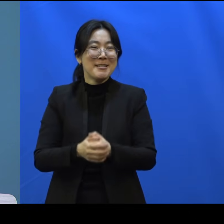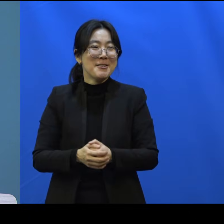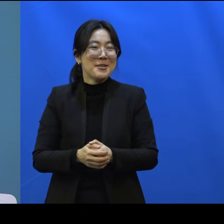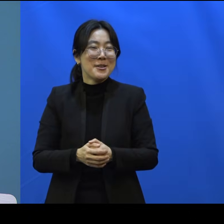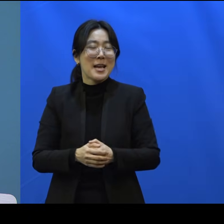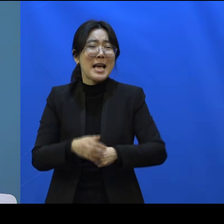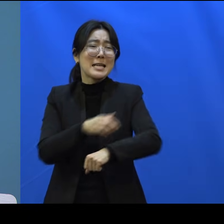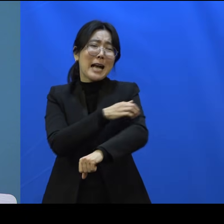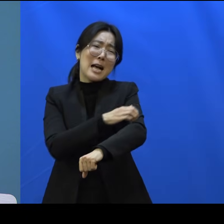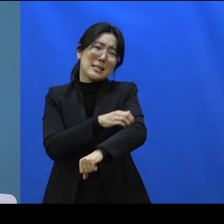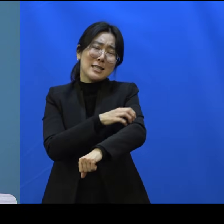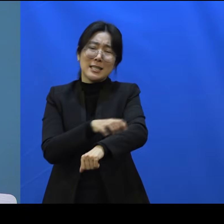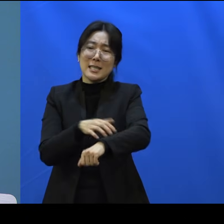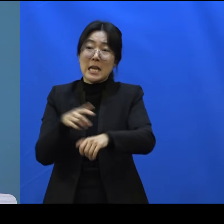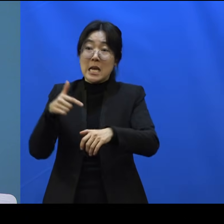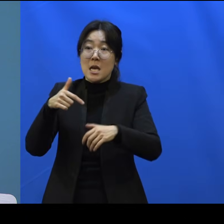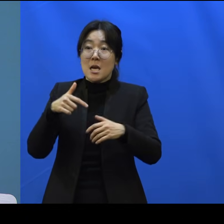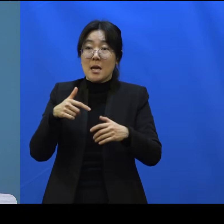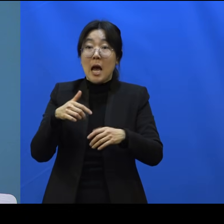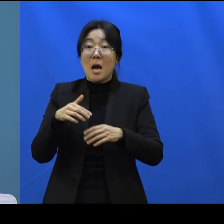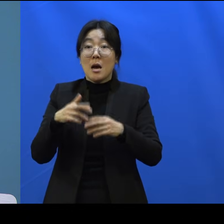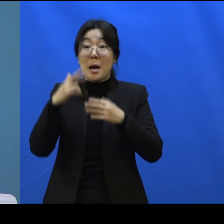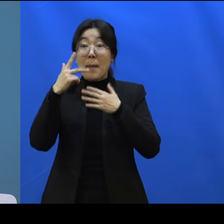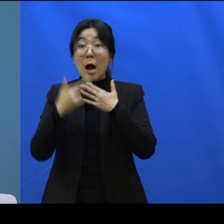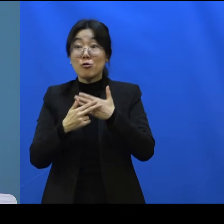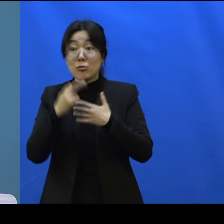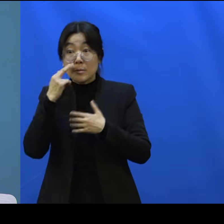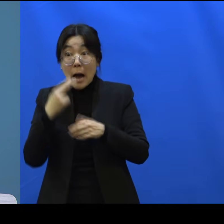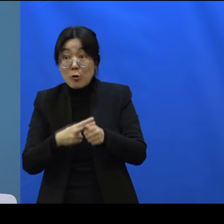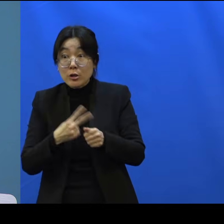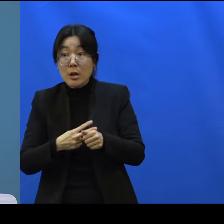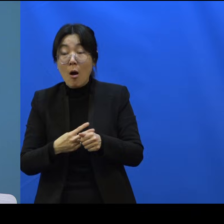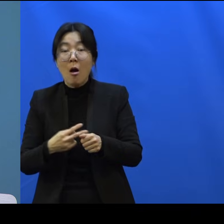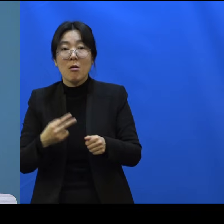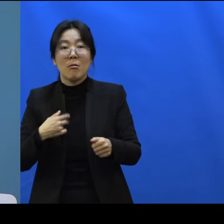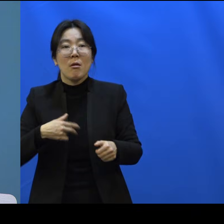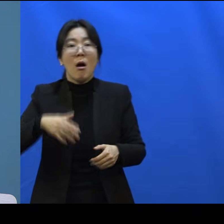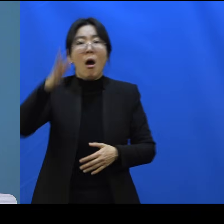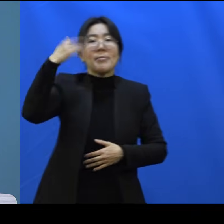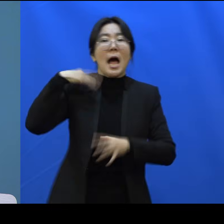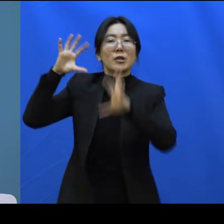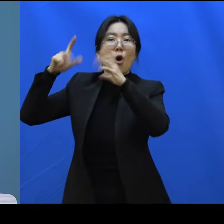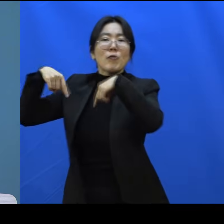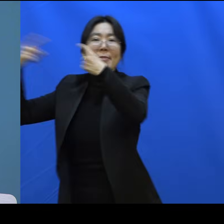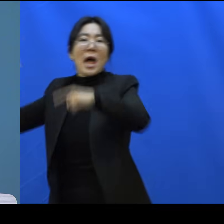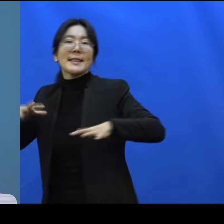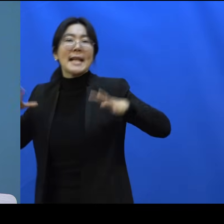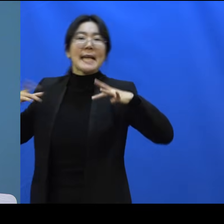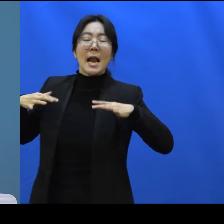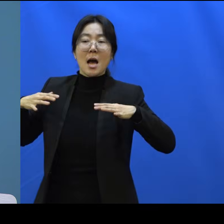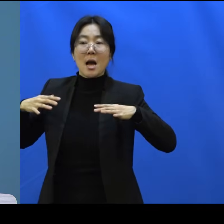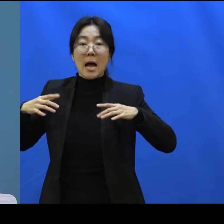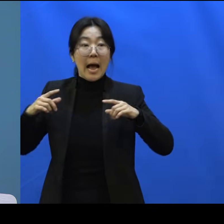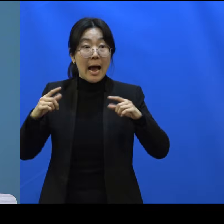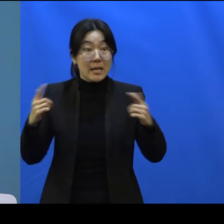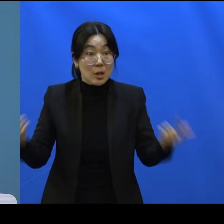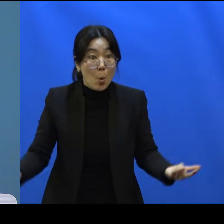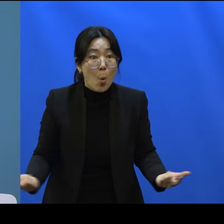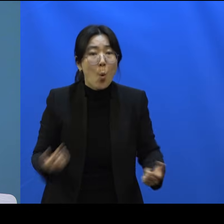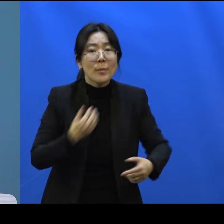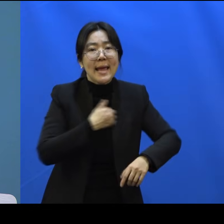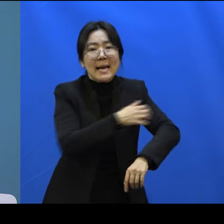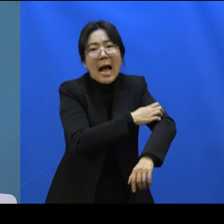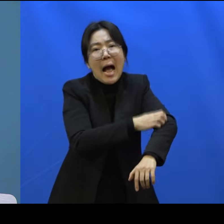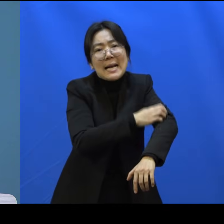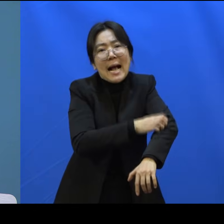않았어요. 그리고 자기의 약함을 숨기지 않았어요. 여러분, 여기에서 바울의